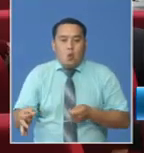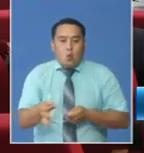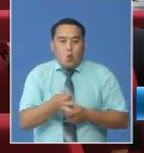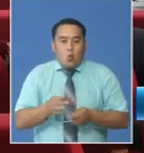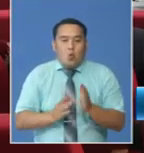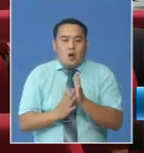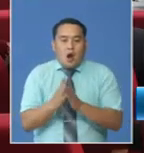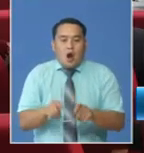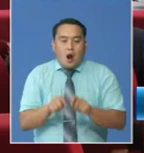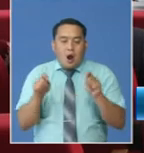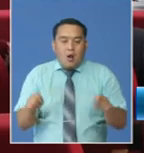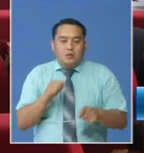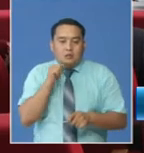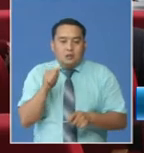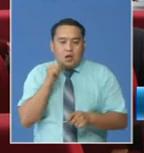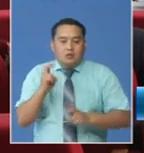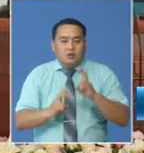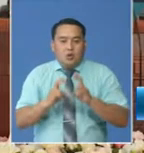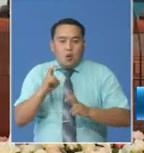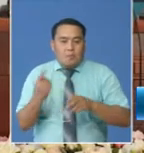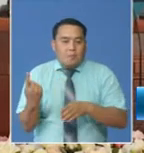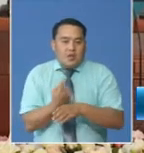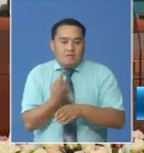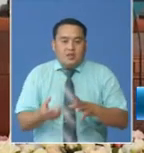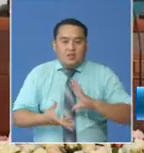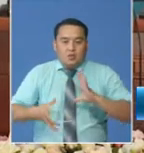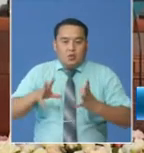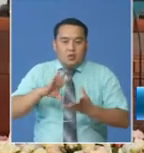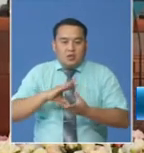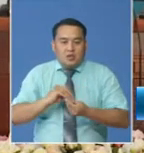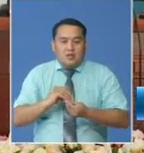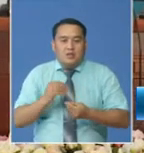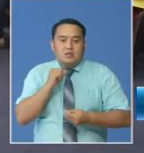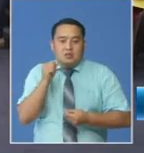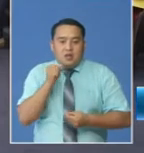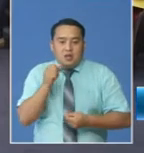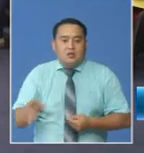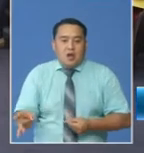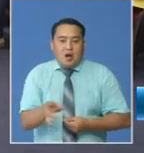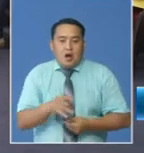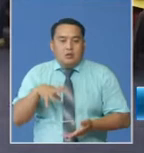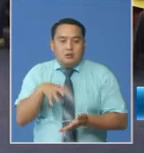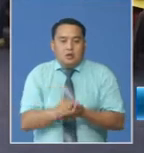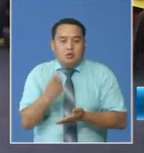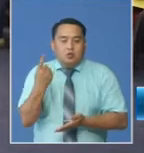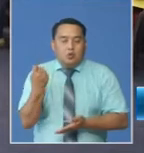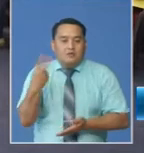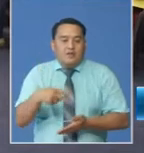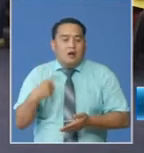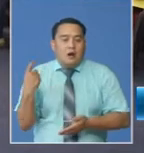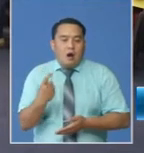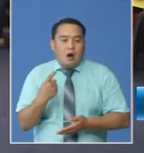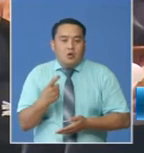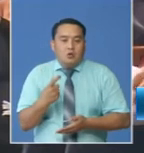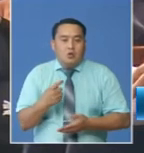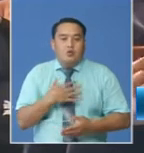реализации урожая, открытие сахарных заводов уже дало первые результаты. Выращиванием свеклы в Сарканском районе заняты более 120 хозяйств. Узнать,